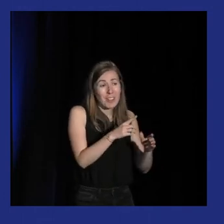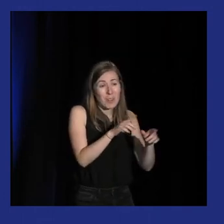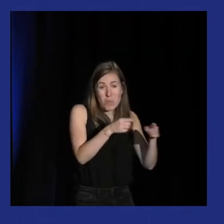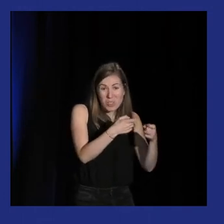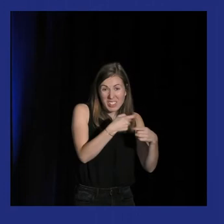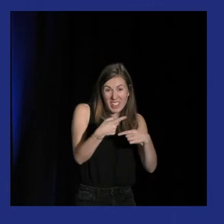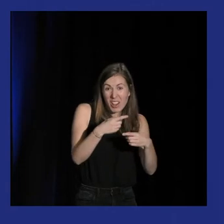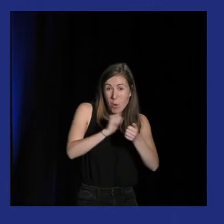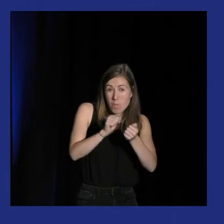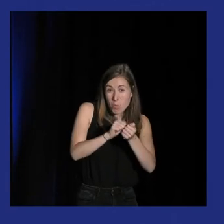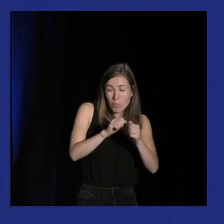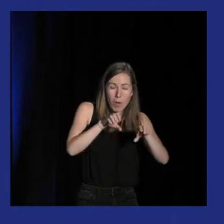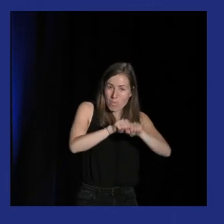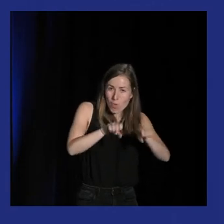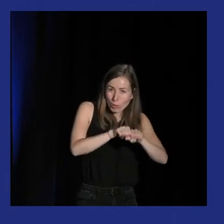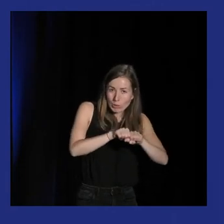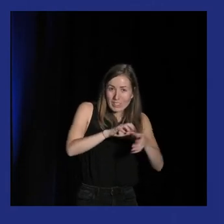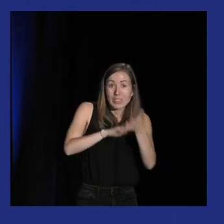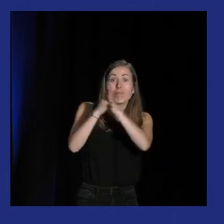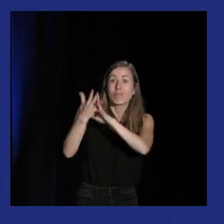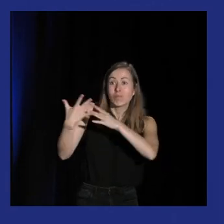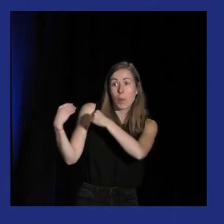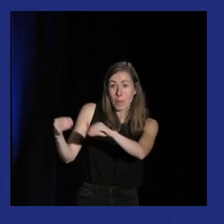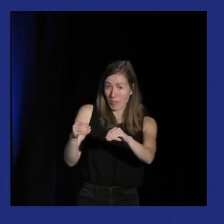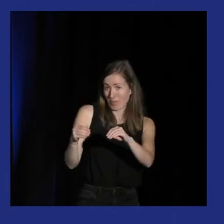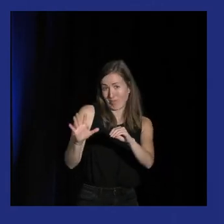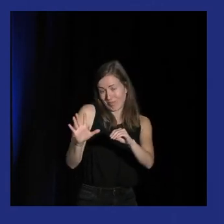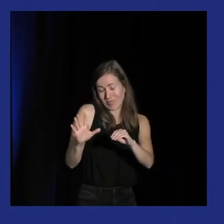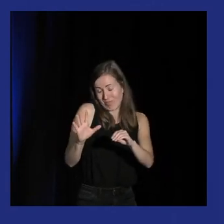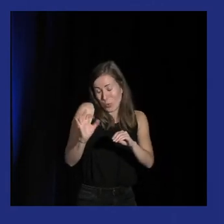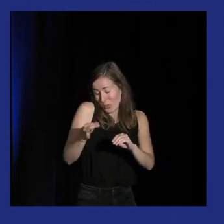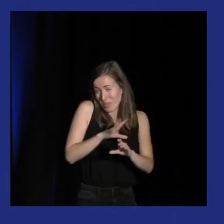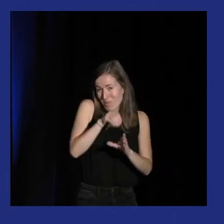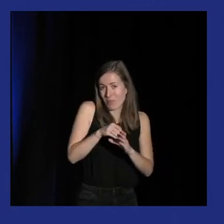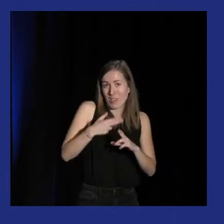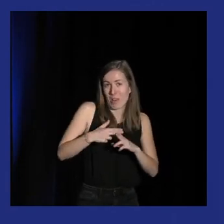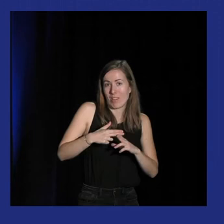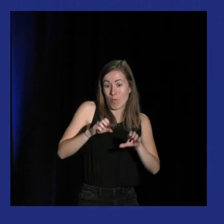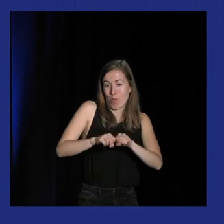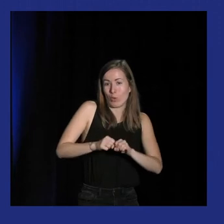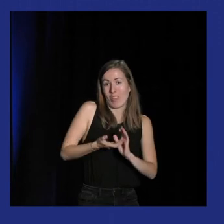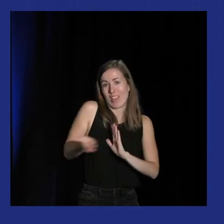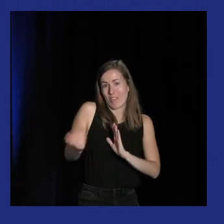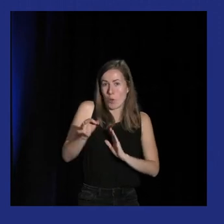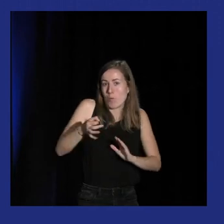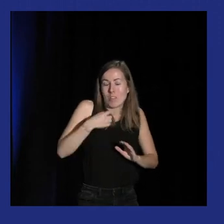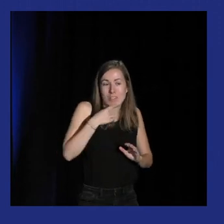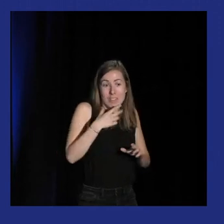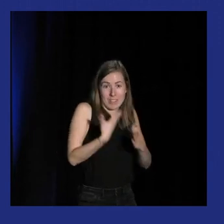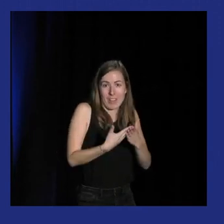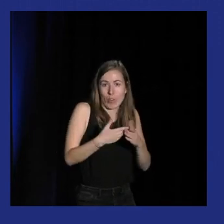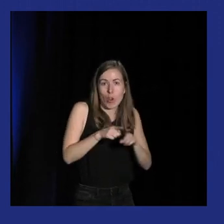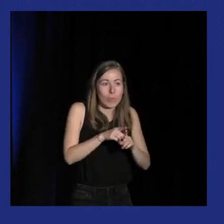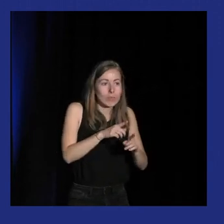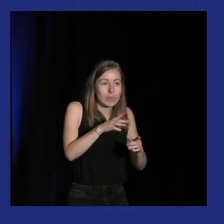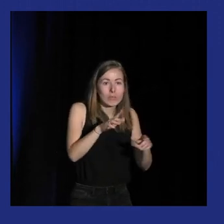dérivé quand on l'exploite apparent encore une fois évidemment la musique fait partie intégrante d'un jeu mais quand on fait un concert